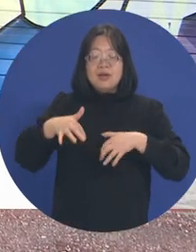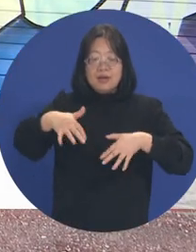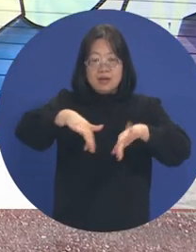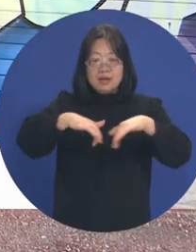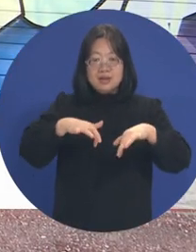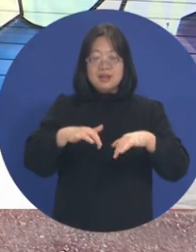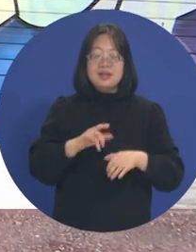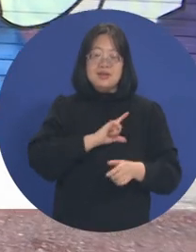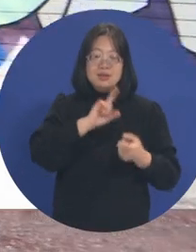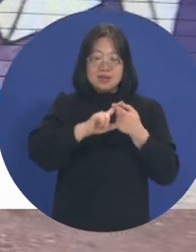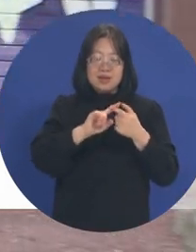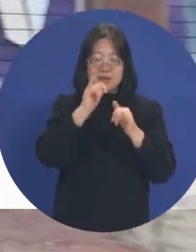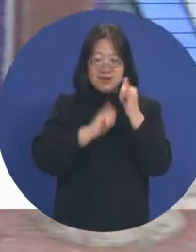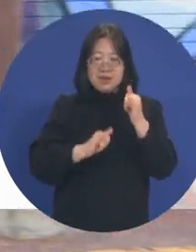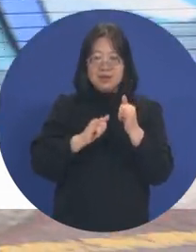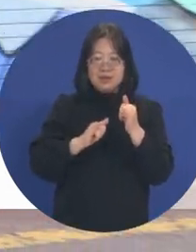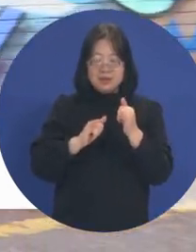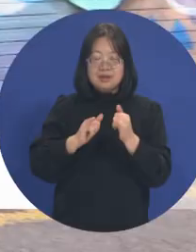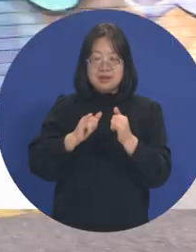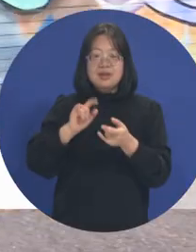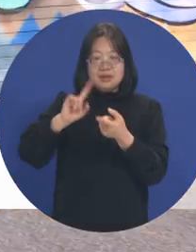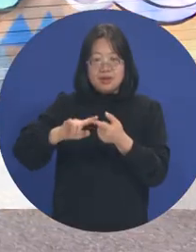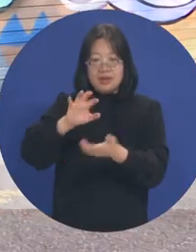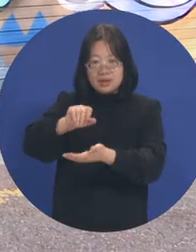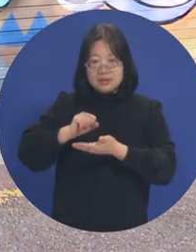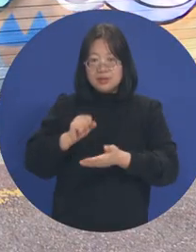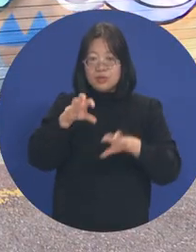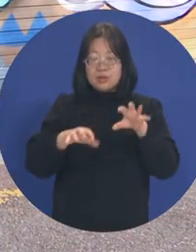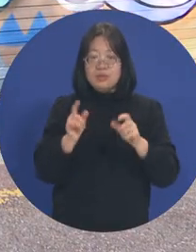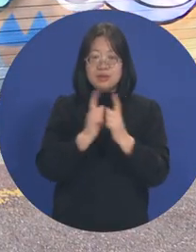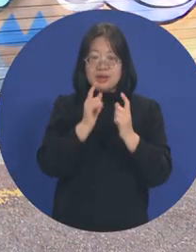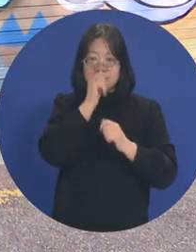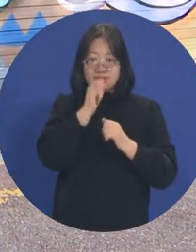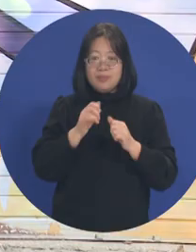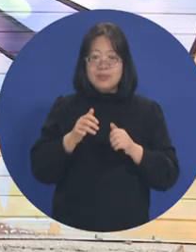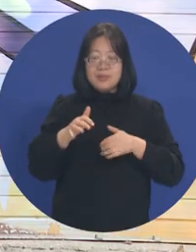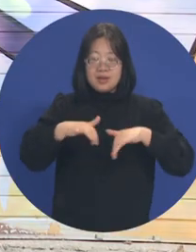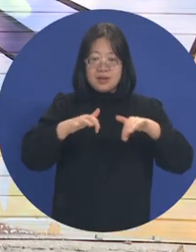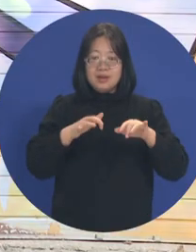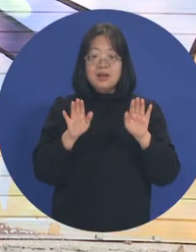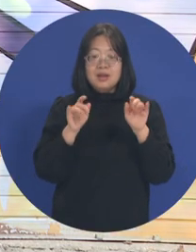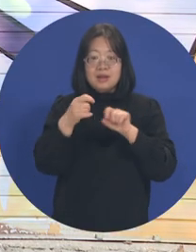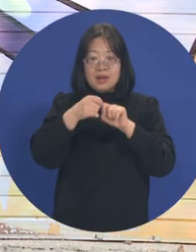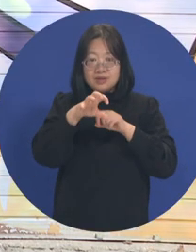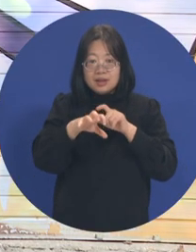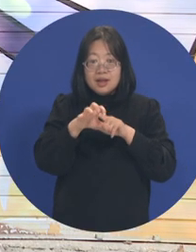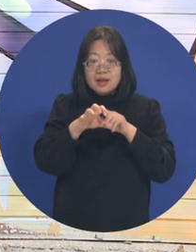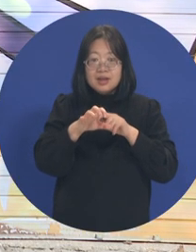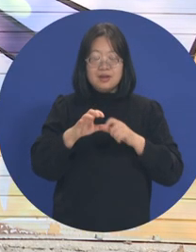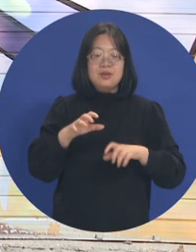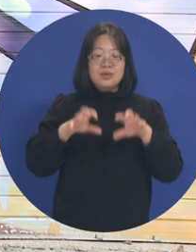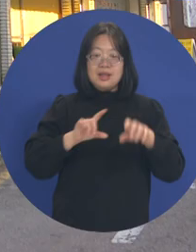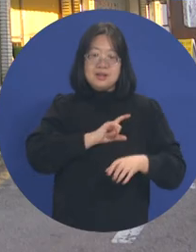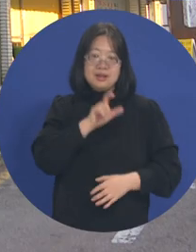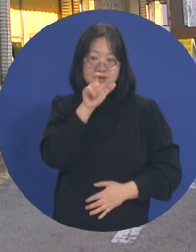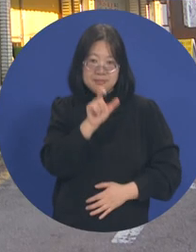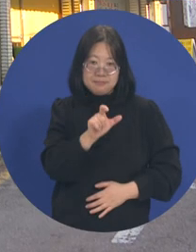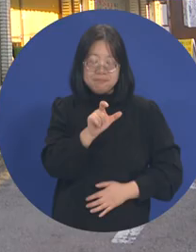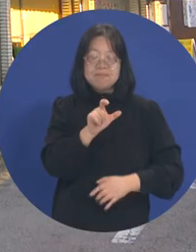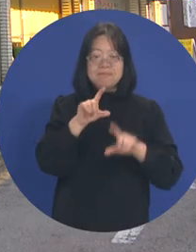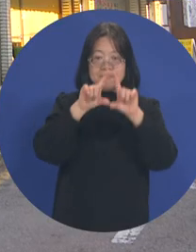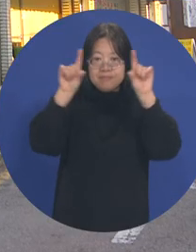이름 그대로 역사를 오롯이 간직한 동네를 만날 수 있습니다. 거리 초입에는 북변동이라는 동네 이름을 표현한 그래피티가